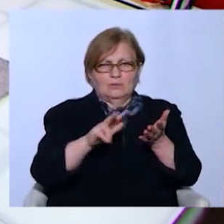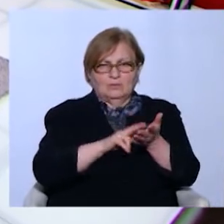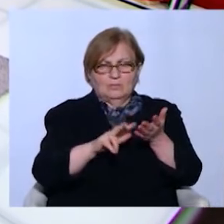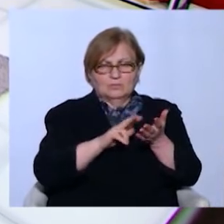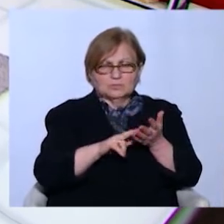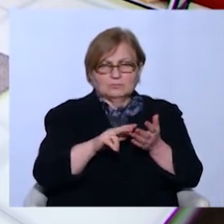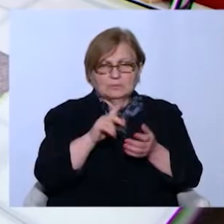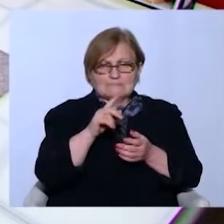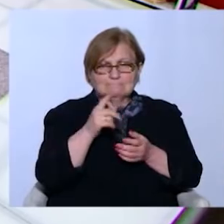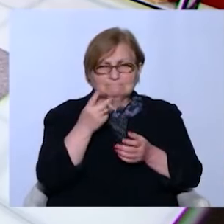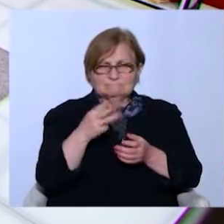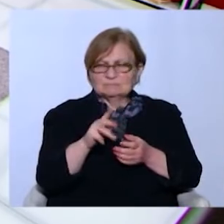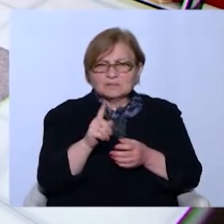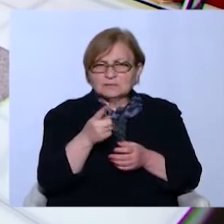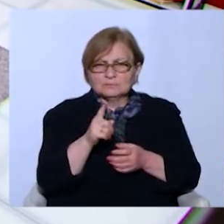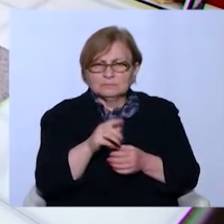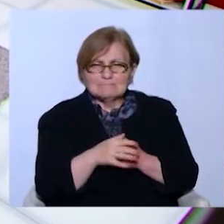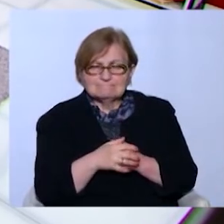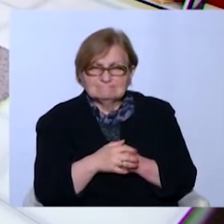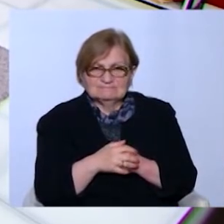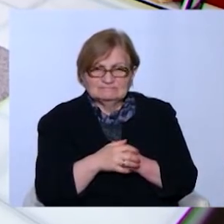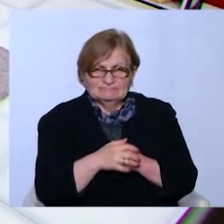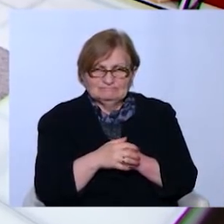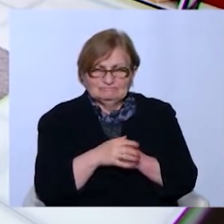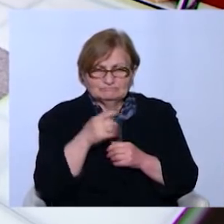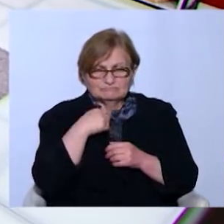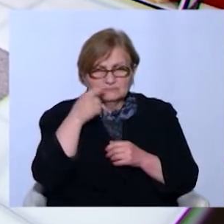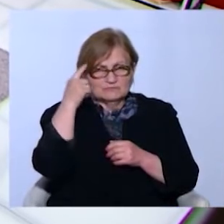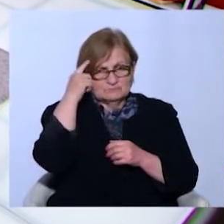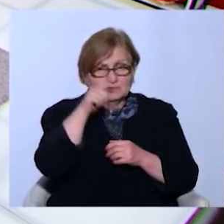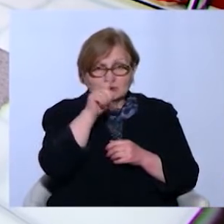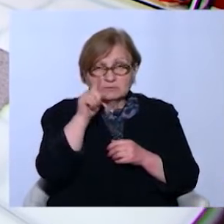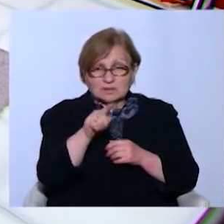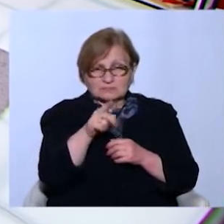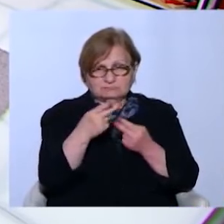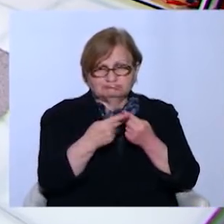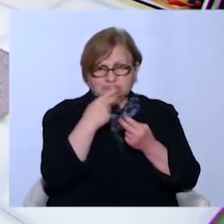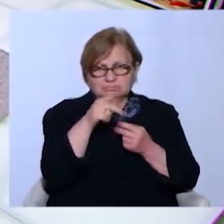იყო მარტივი: რატო? მე მგონი აი ამ კითხვამ შემიყვანა შეცდომაში.